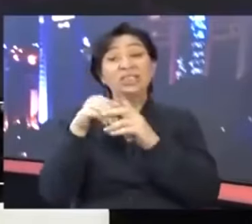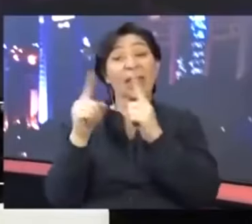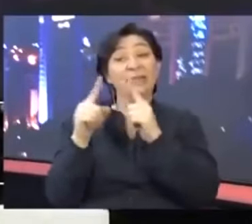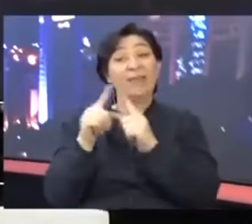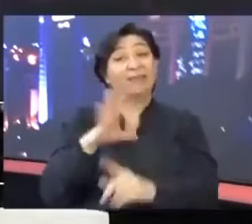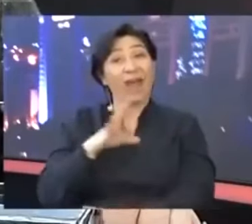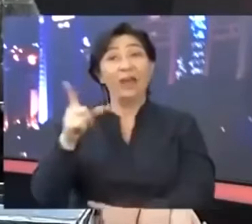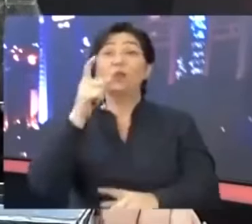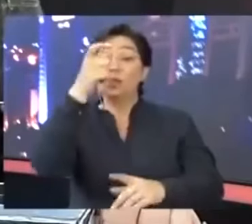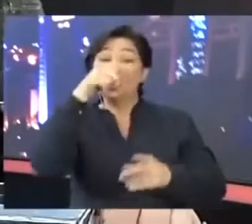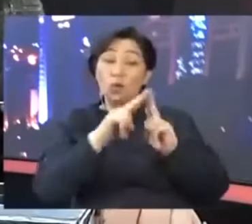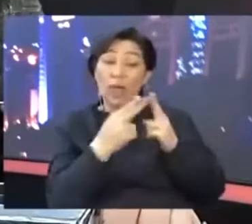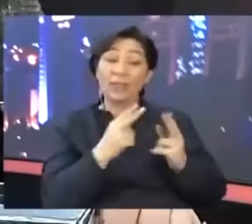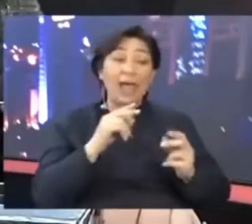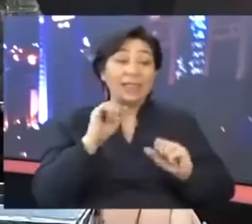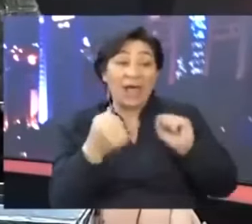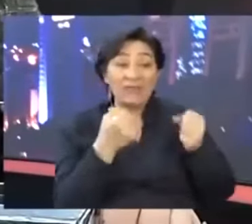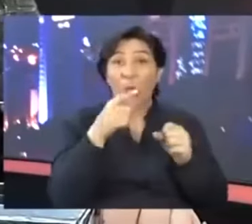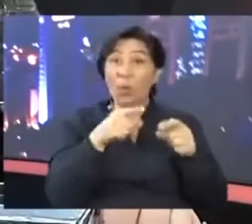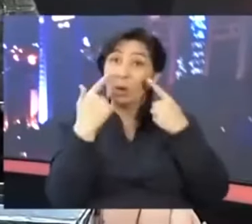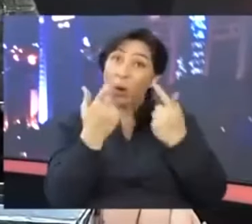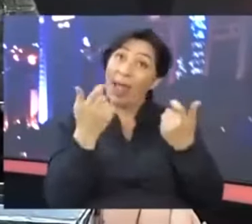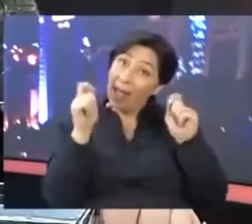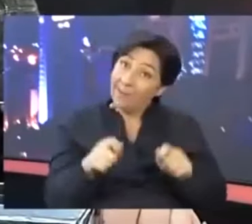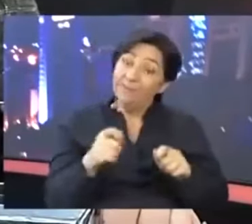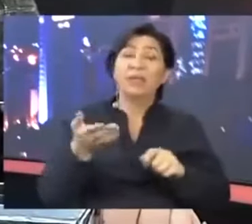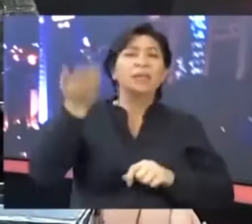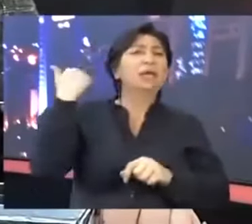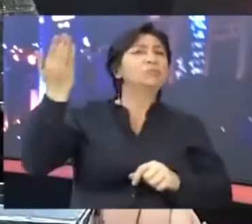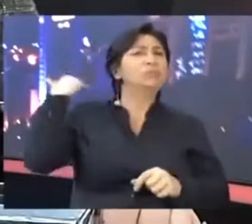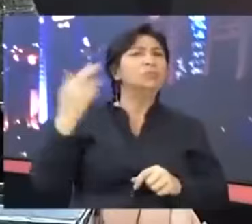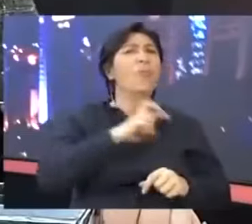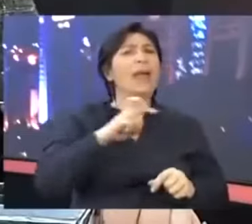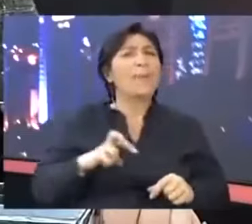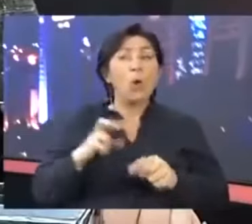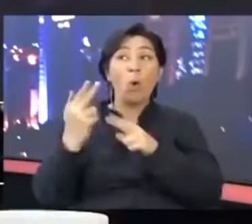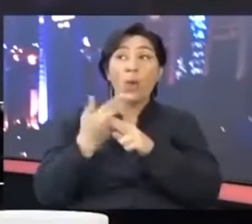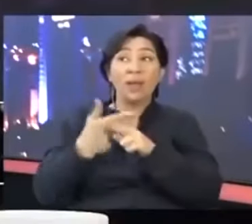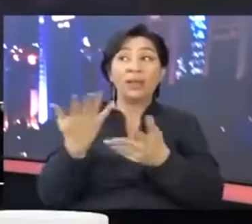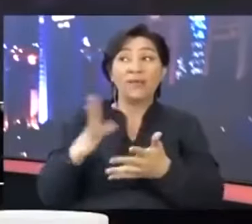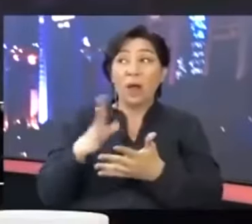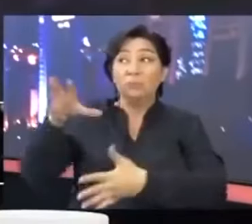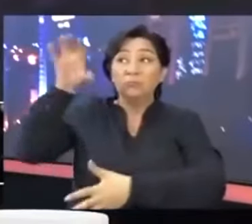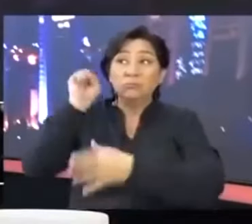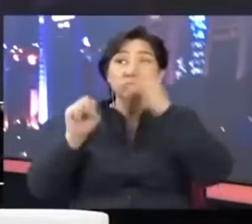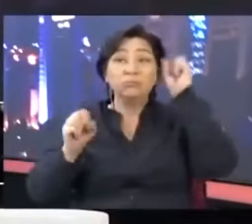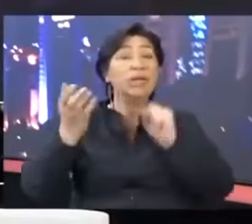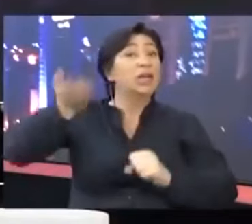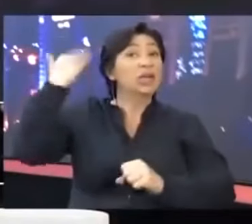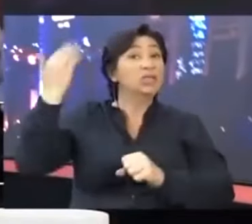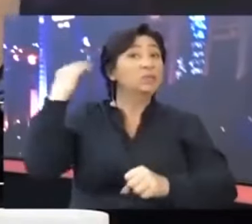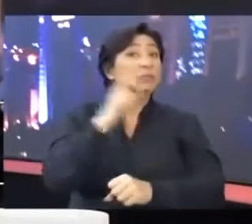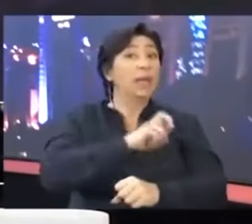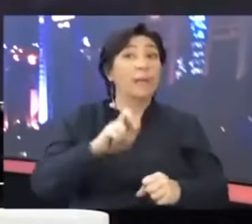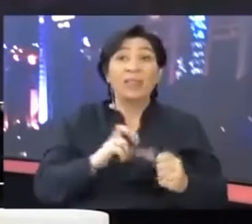ona göre yapsın diye gönderilmiş bir kitap veya geçmiş peygamberlerin örnekliği iyice kavras geçmiş peygamberler